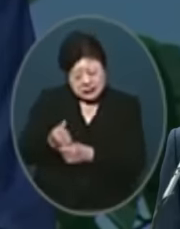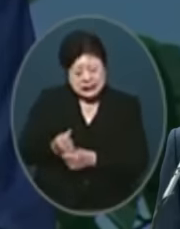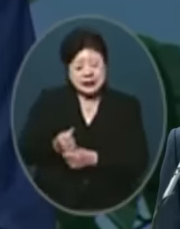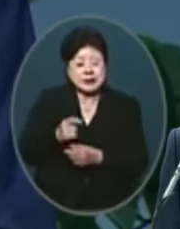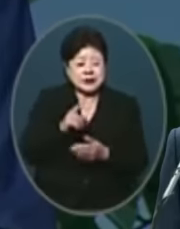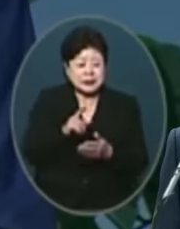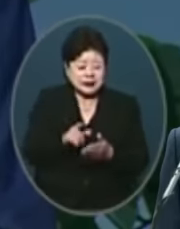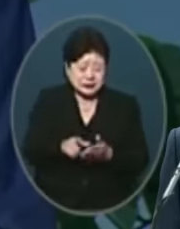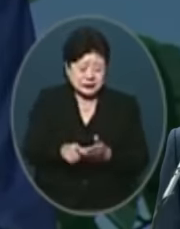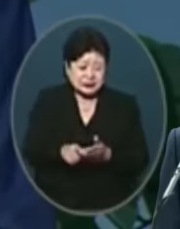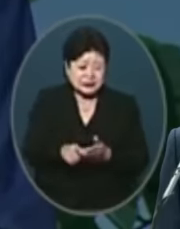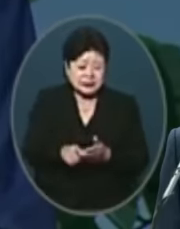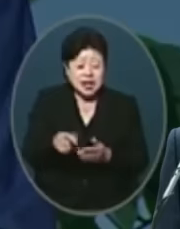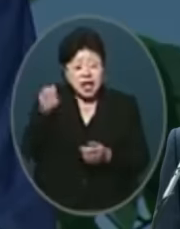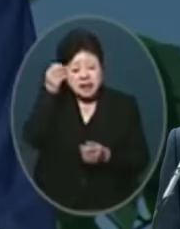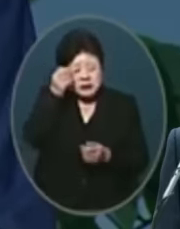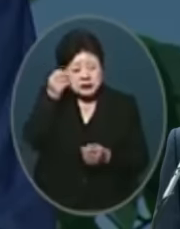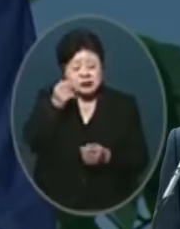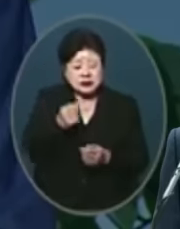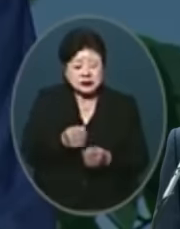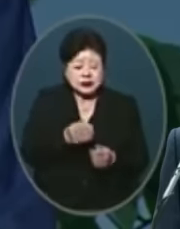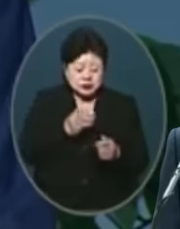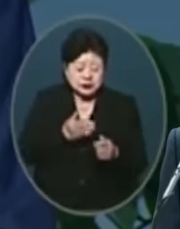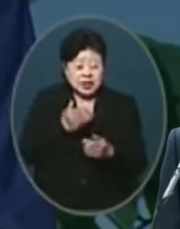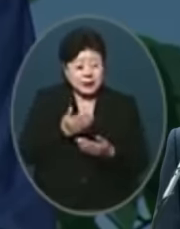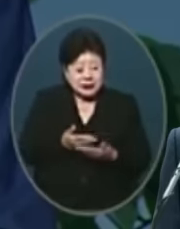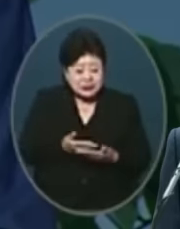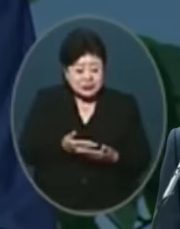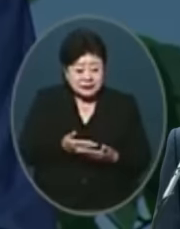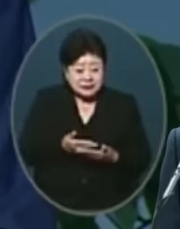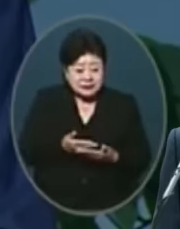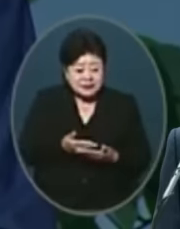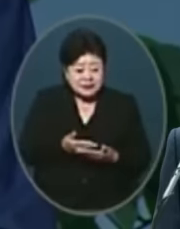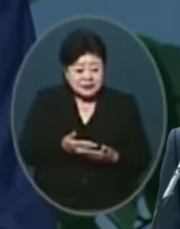의지하면 성령이 우리 부탁을 받아서